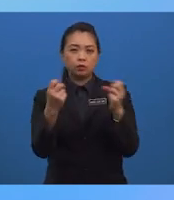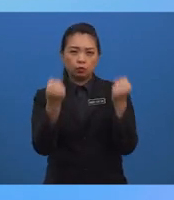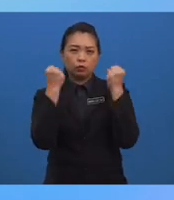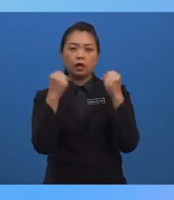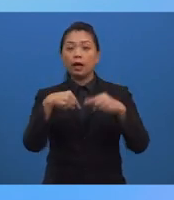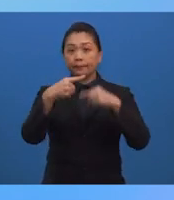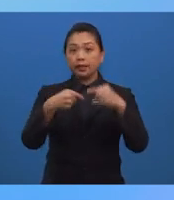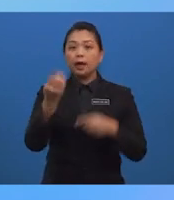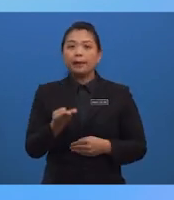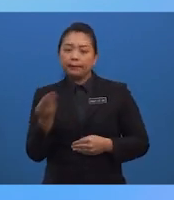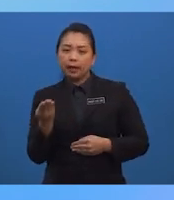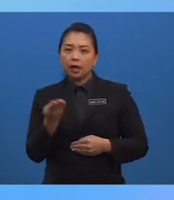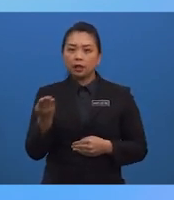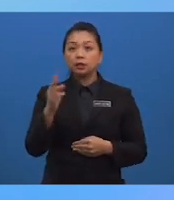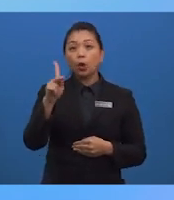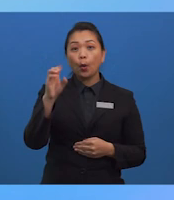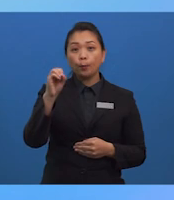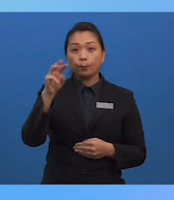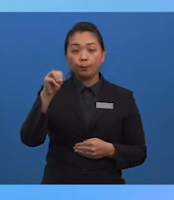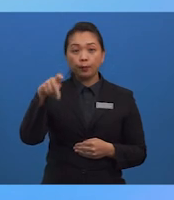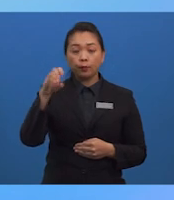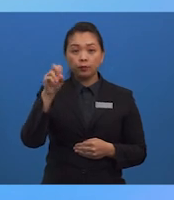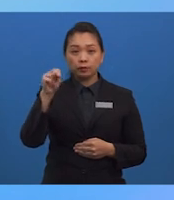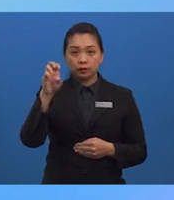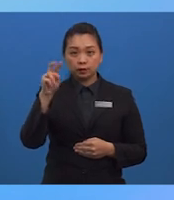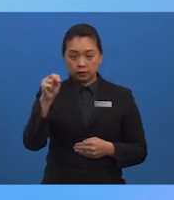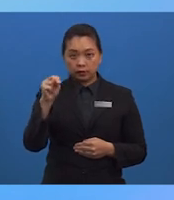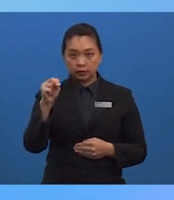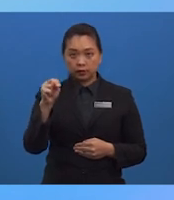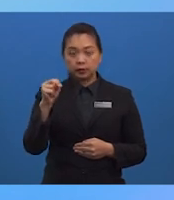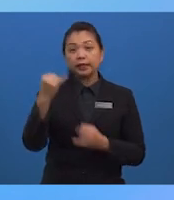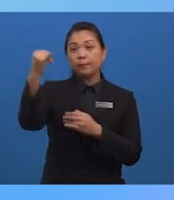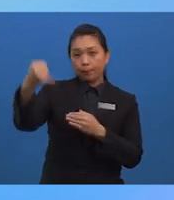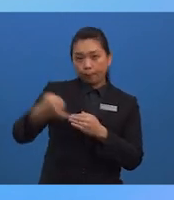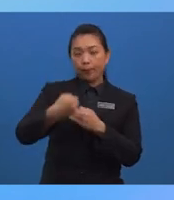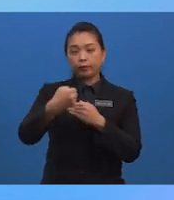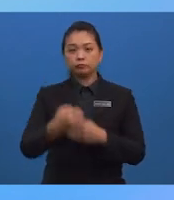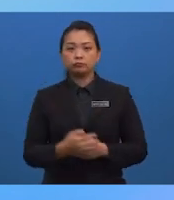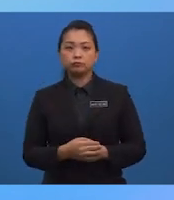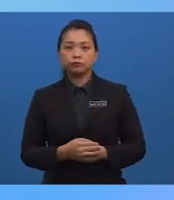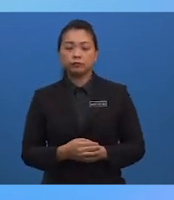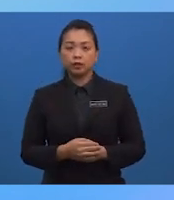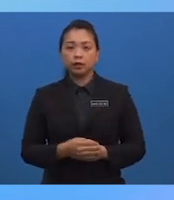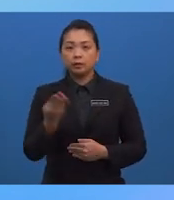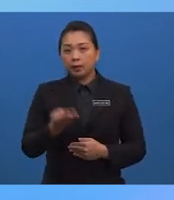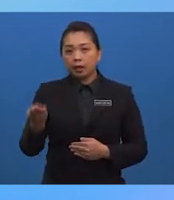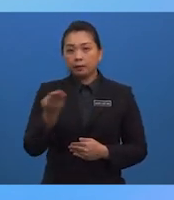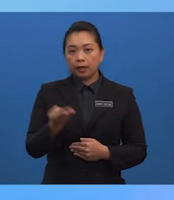komponen-komponen elektronik diimport dan seterusnya ditambah nilai. Komponen tersebut